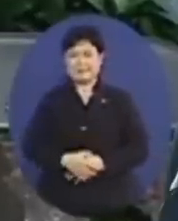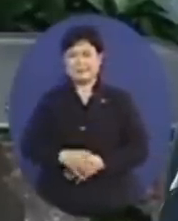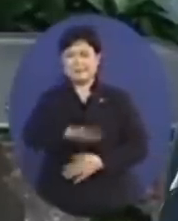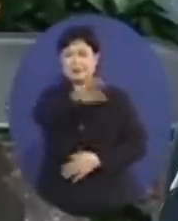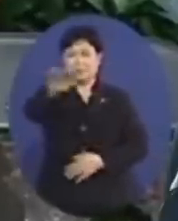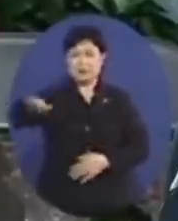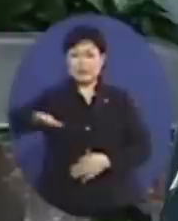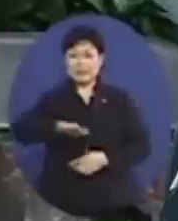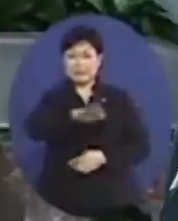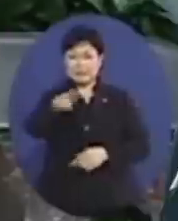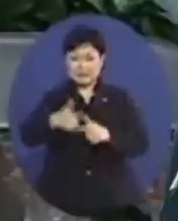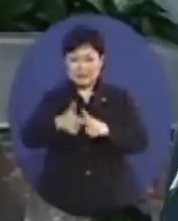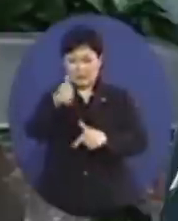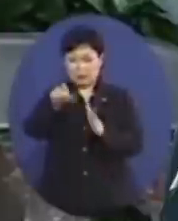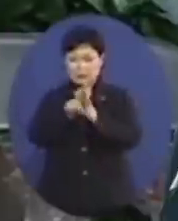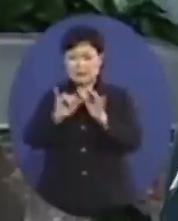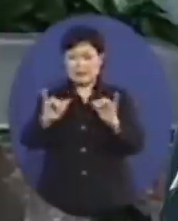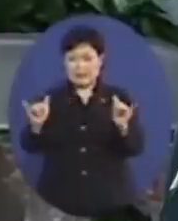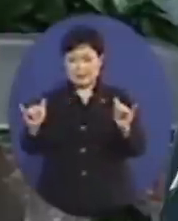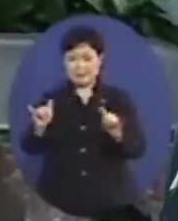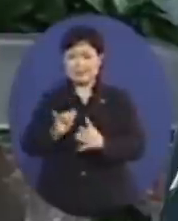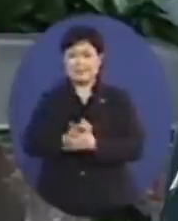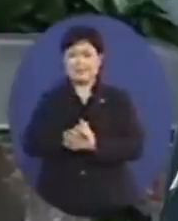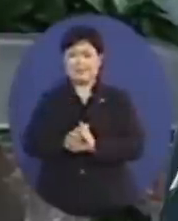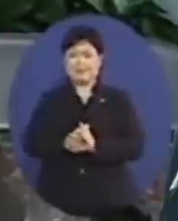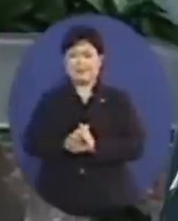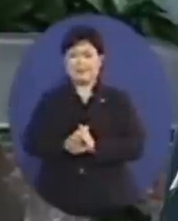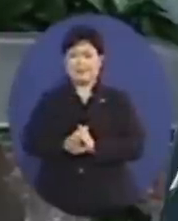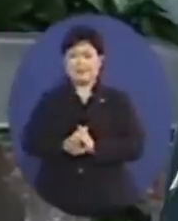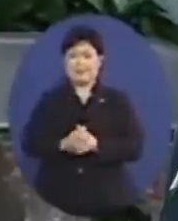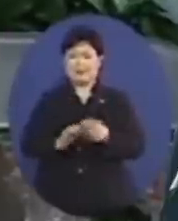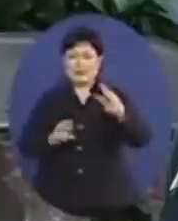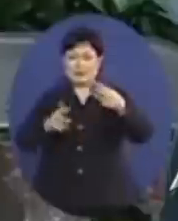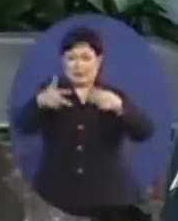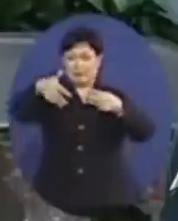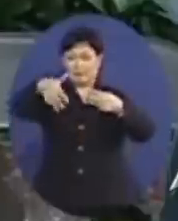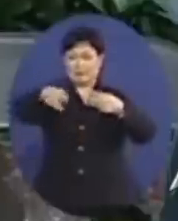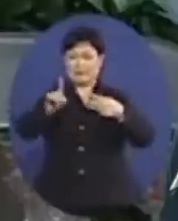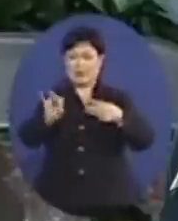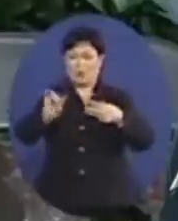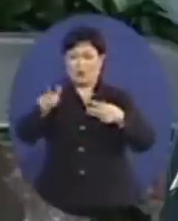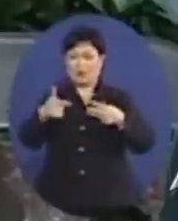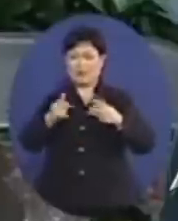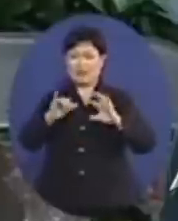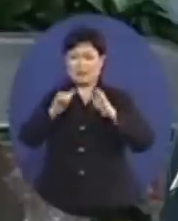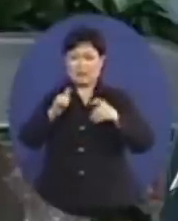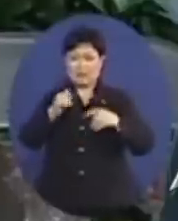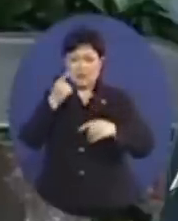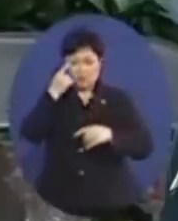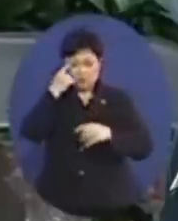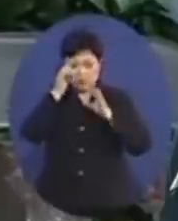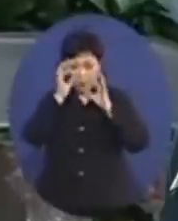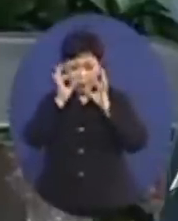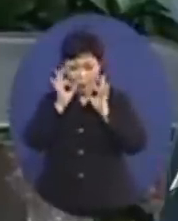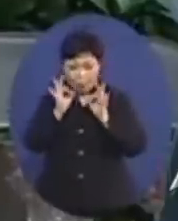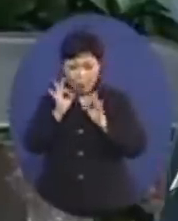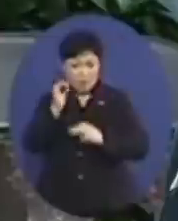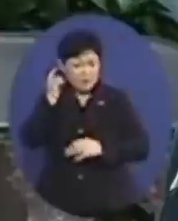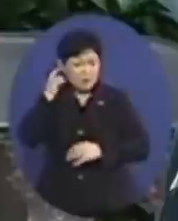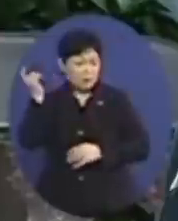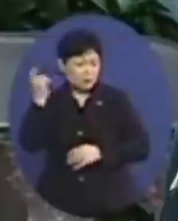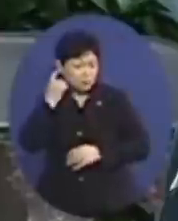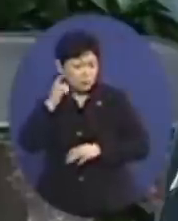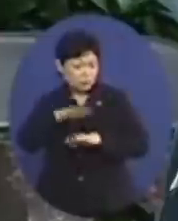우리는 예수 믿는 사람 이 3차원의 세계 눈으로 보고 귀로 듣고 냄새 맡고 맛보고 만지는 이